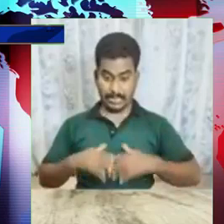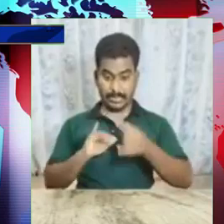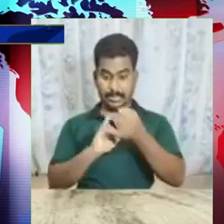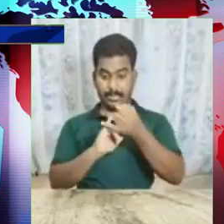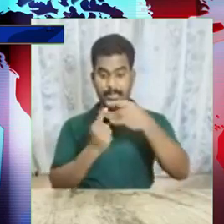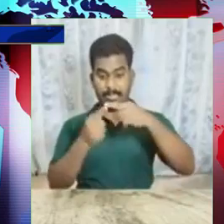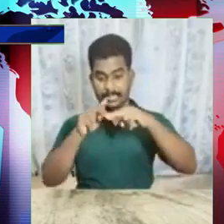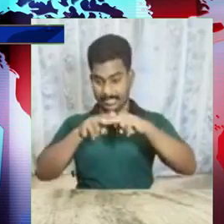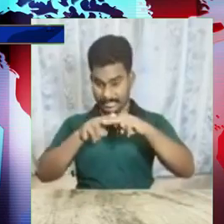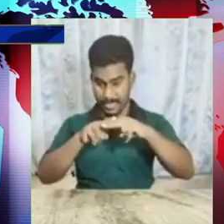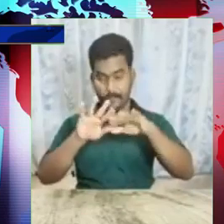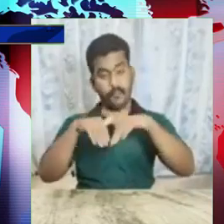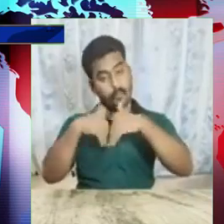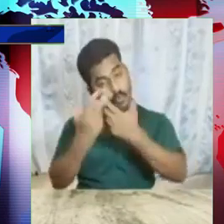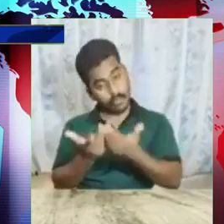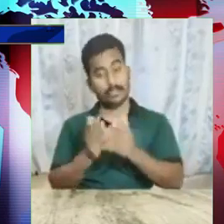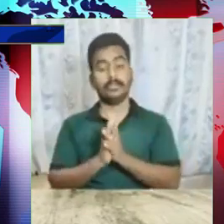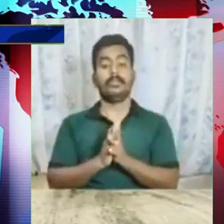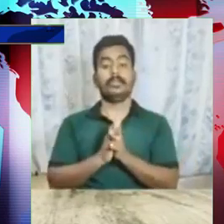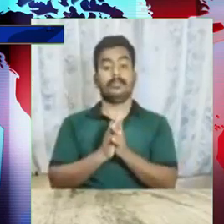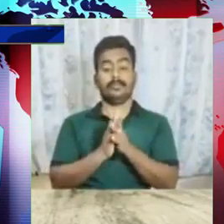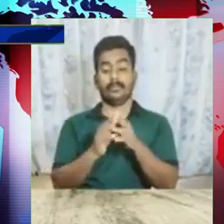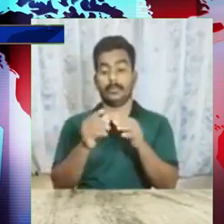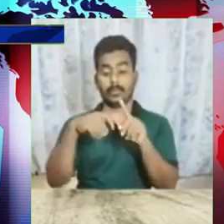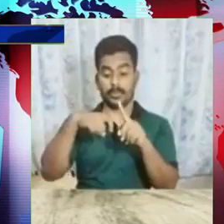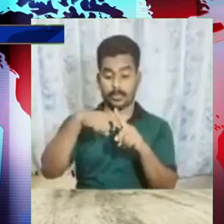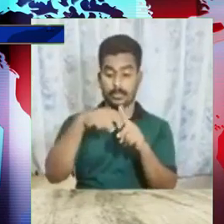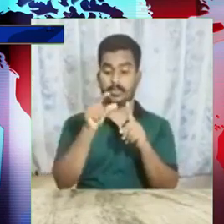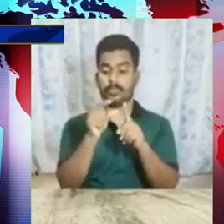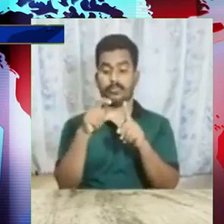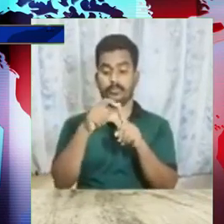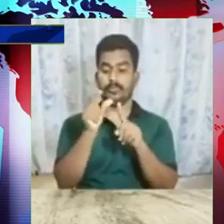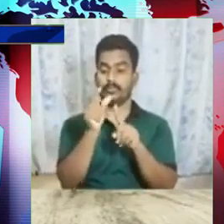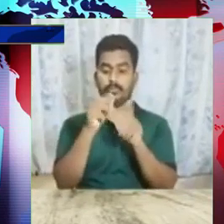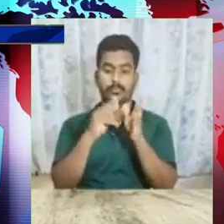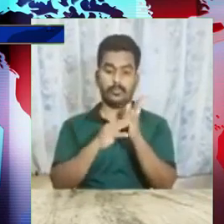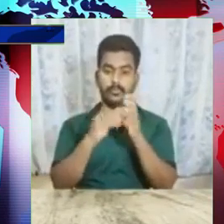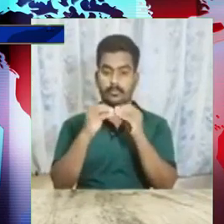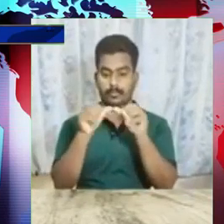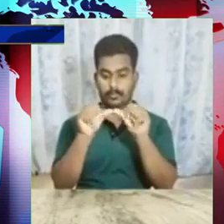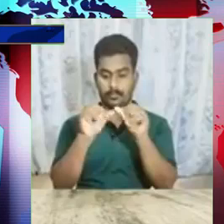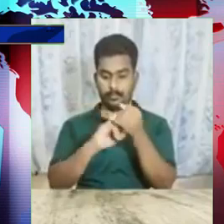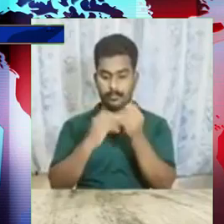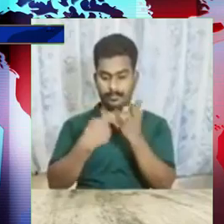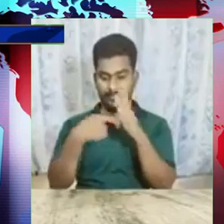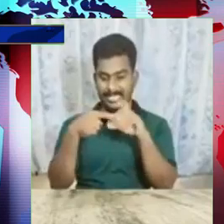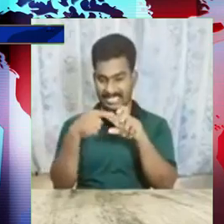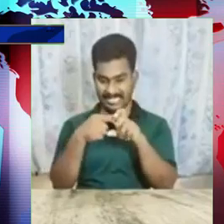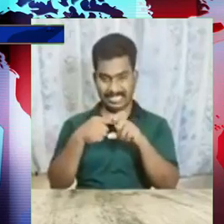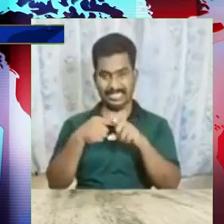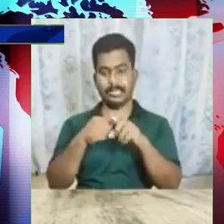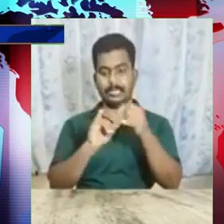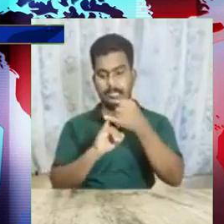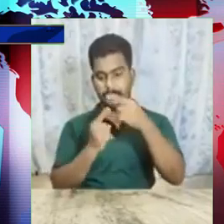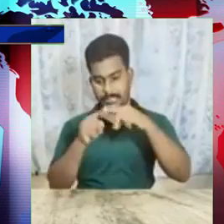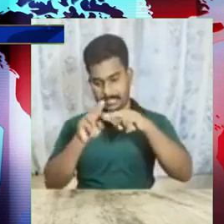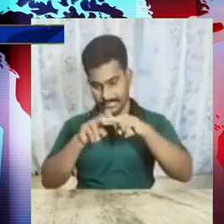സംവിധാനം ഉണ്ടാക്കുന്നതിന് ആലോചിക്കുന്നുണ്ട്. നമ്മുടെ